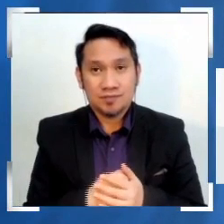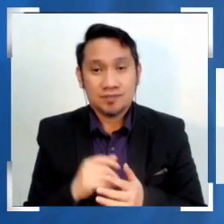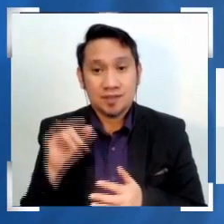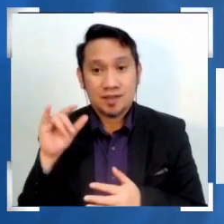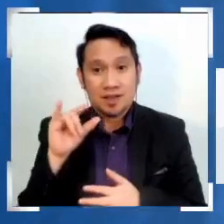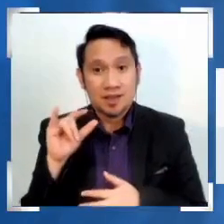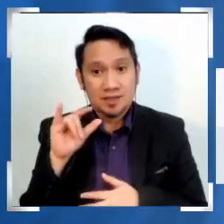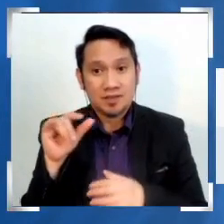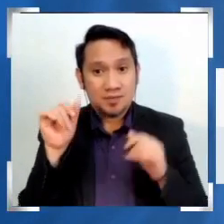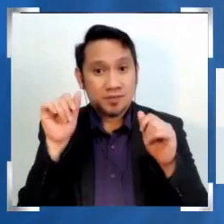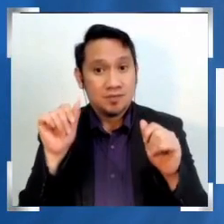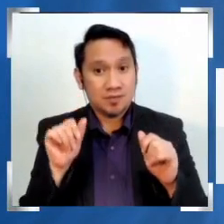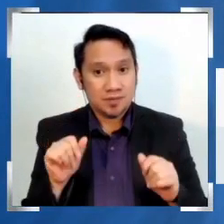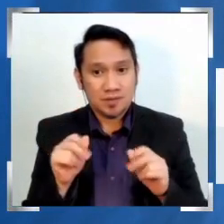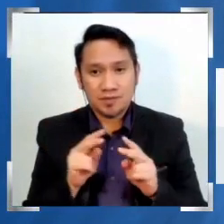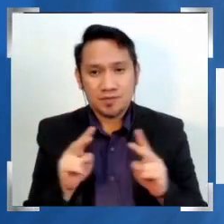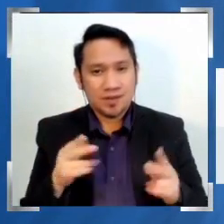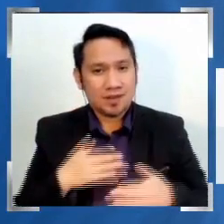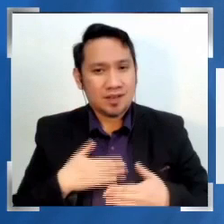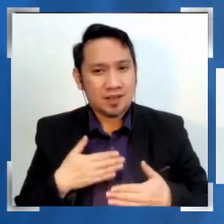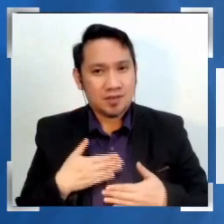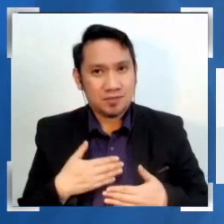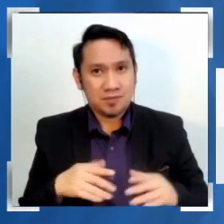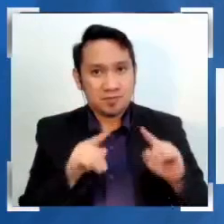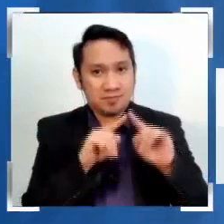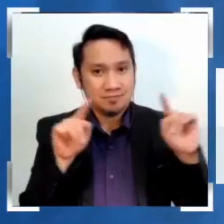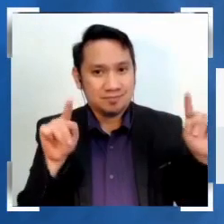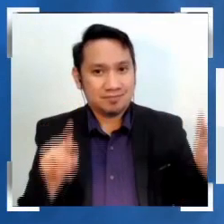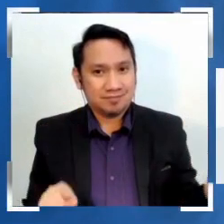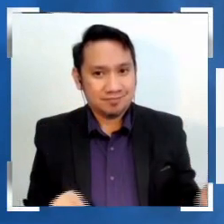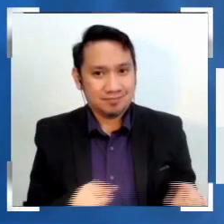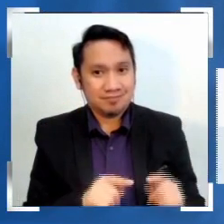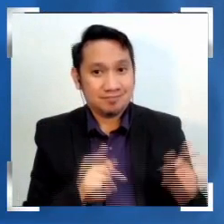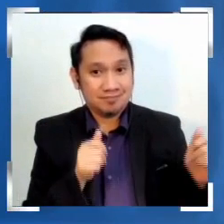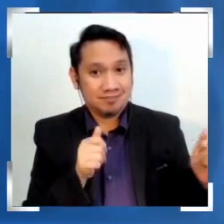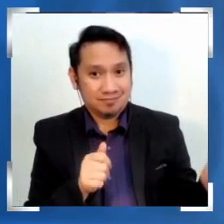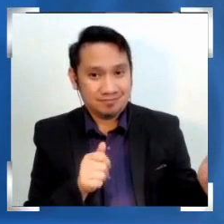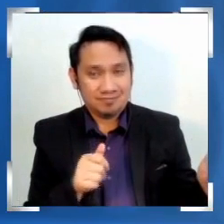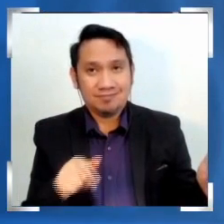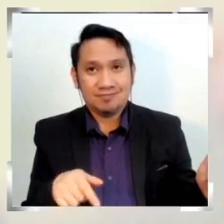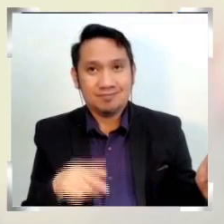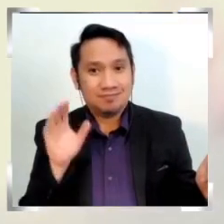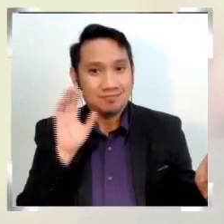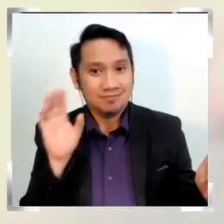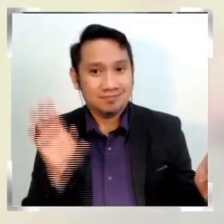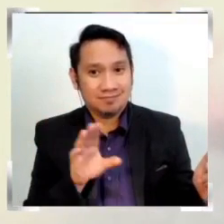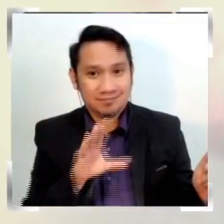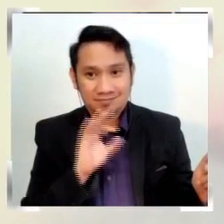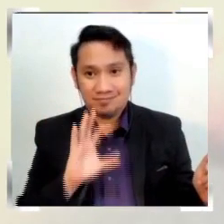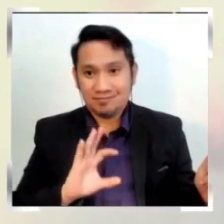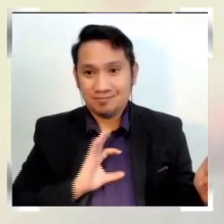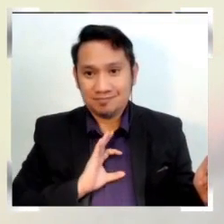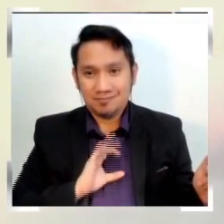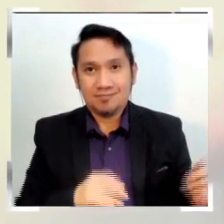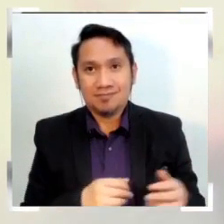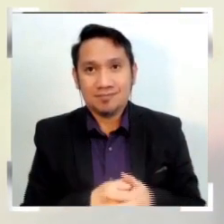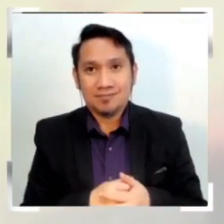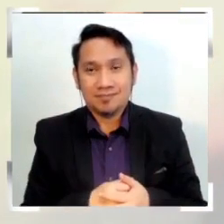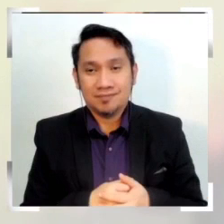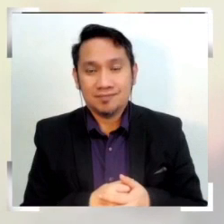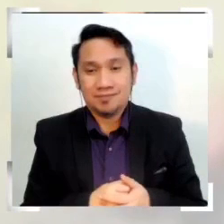binahagi ni Jillian ang kanyang graduation photo along with her diploma and medal. Sa edad na